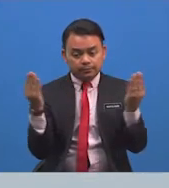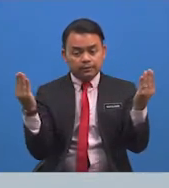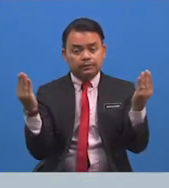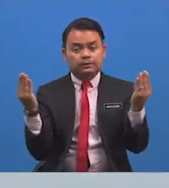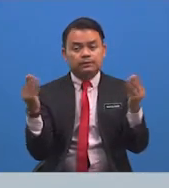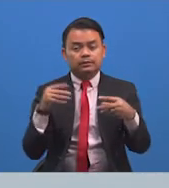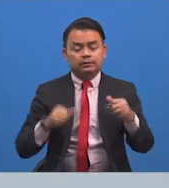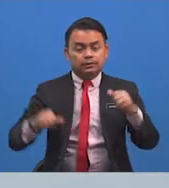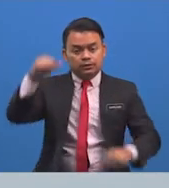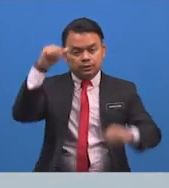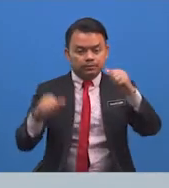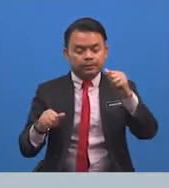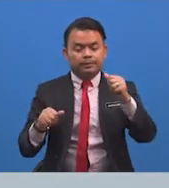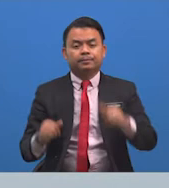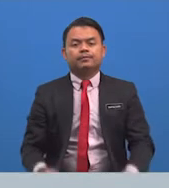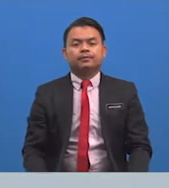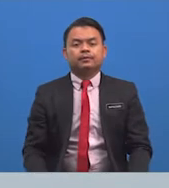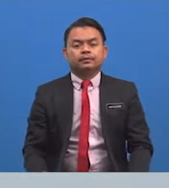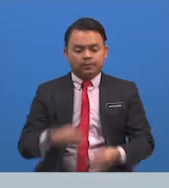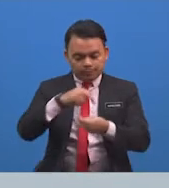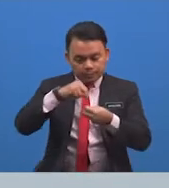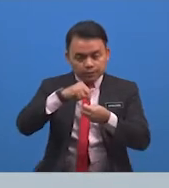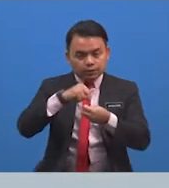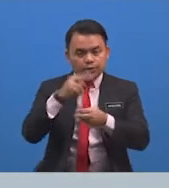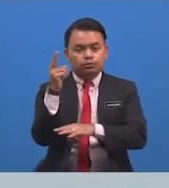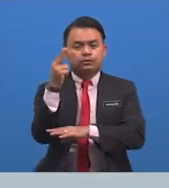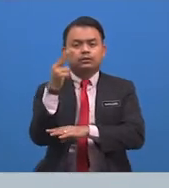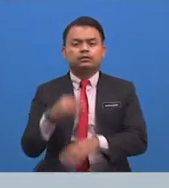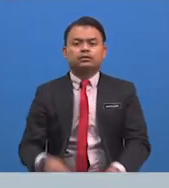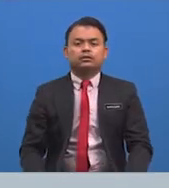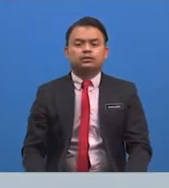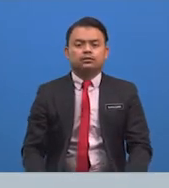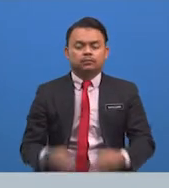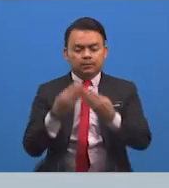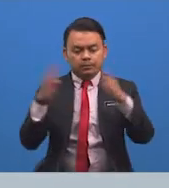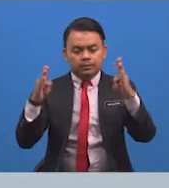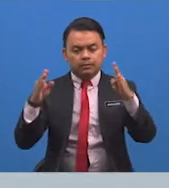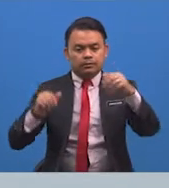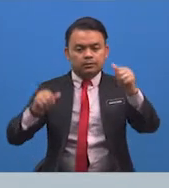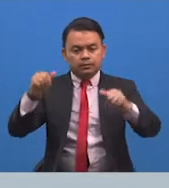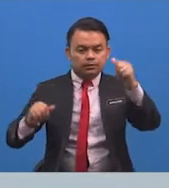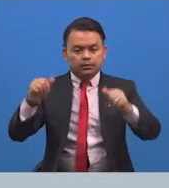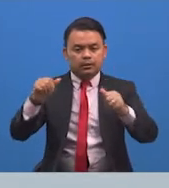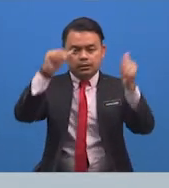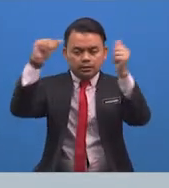pembebasan asap kenderaan dan aktiviti perindustrian, dan juga pembakaran